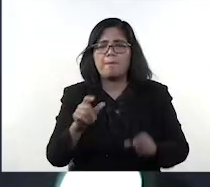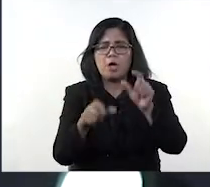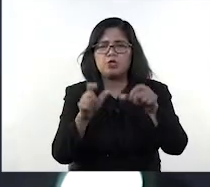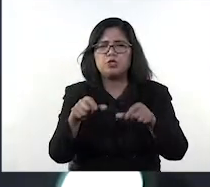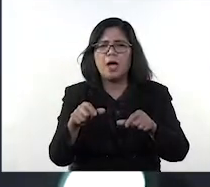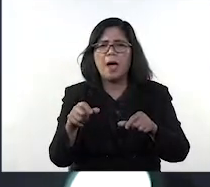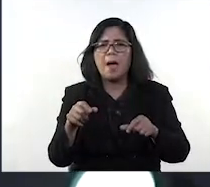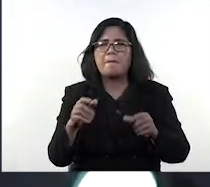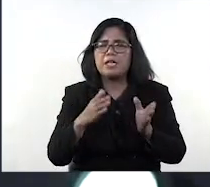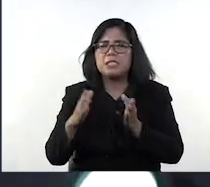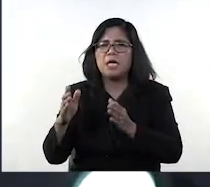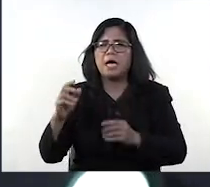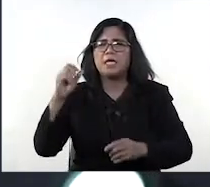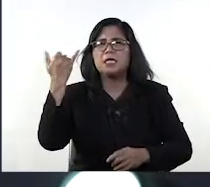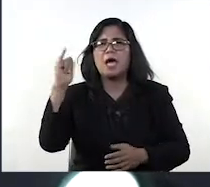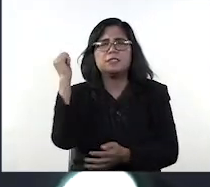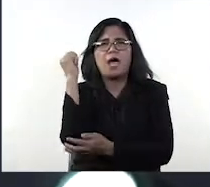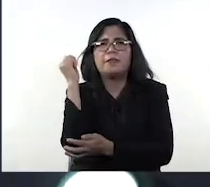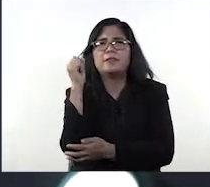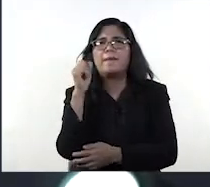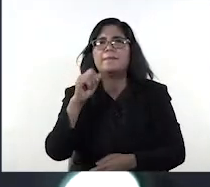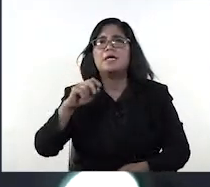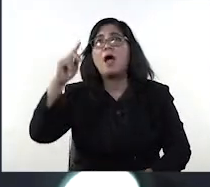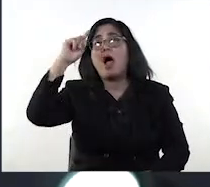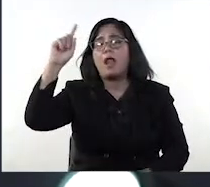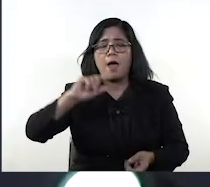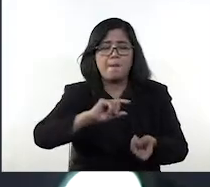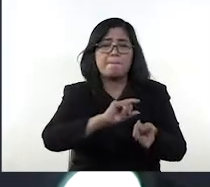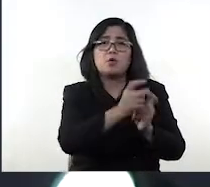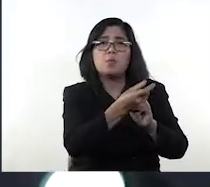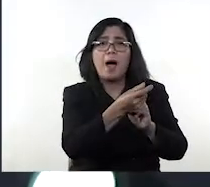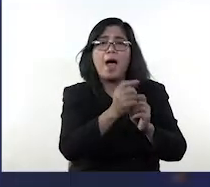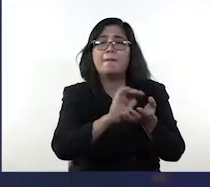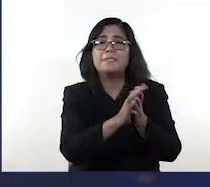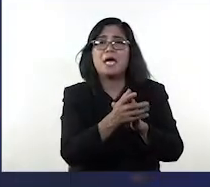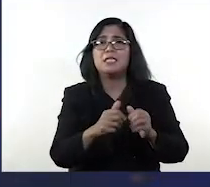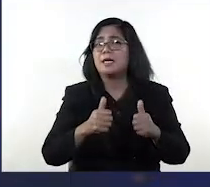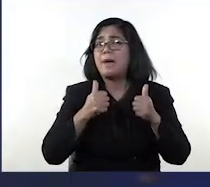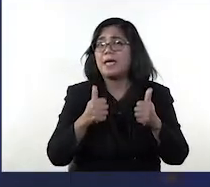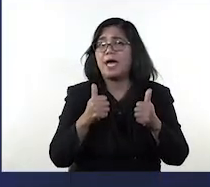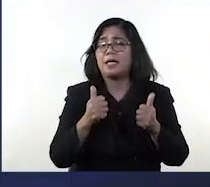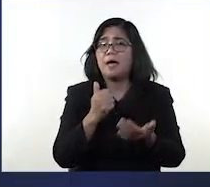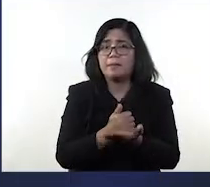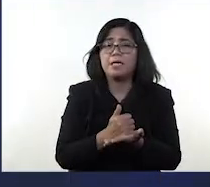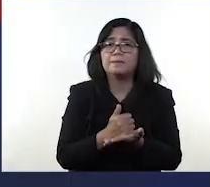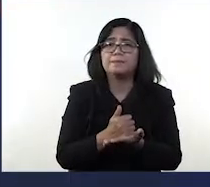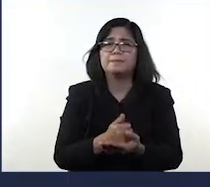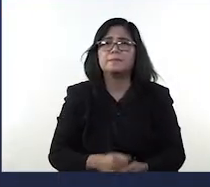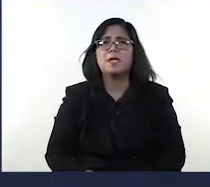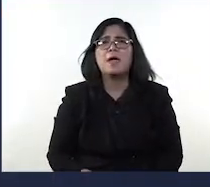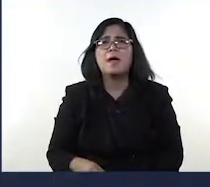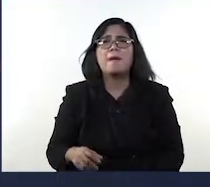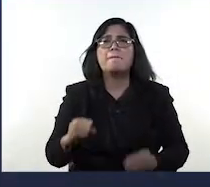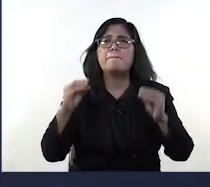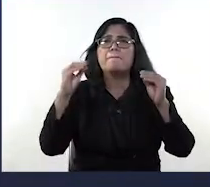untuk kebaikan Hai Belajar jadi orang Hai yang tidak Sebentar bentar bersedih dan menyesali keadaan